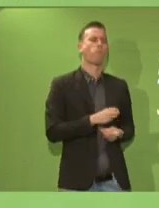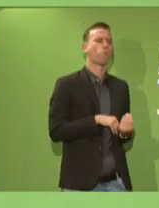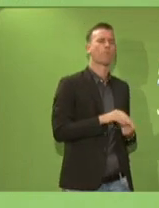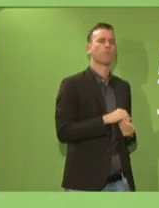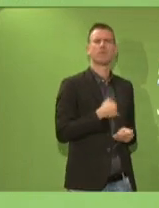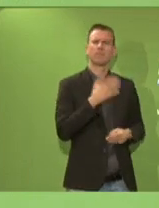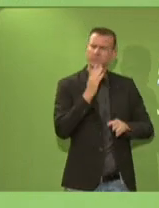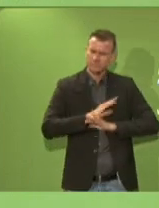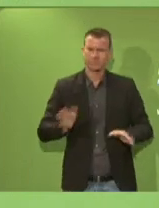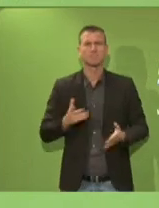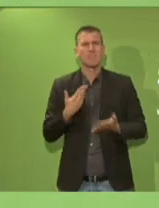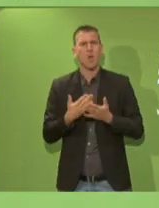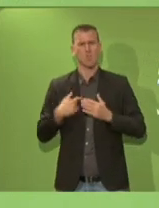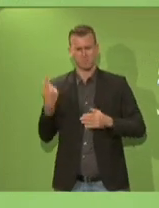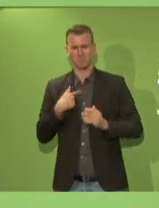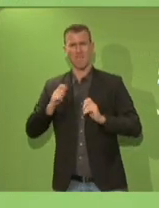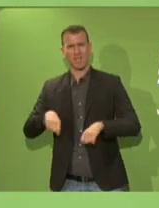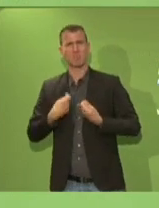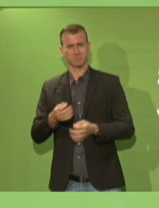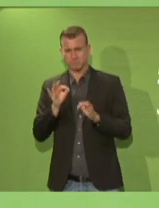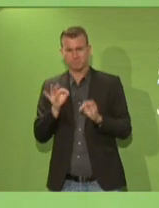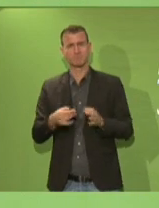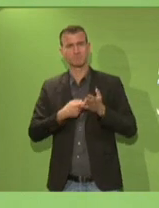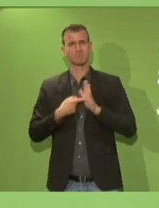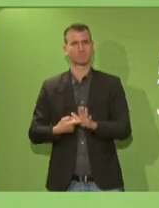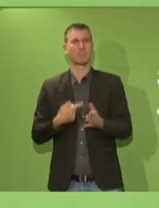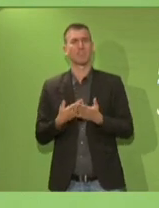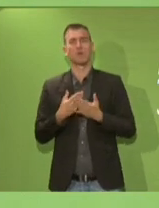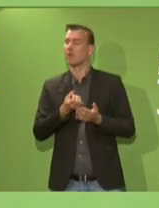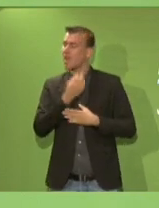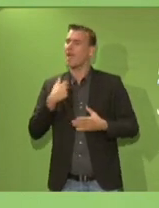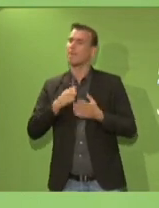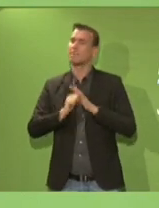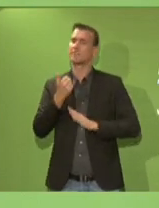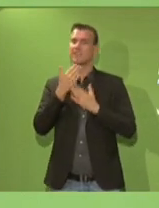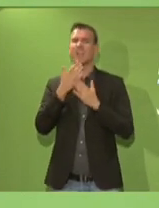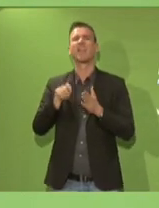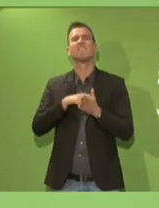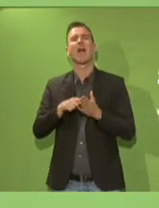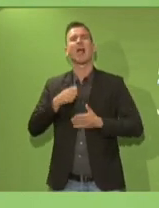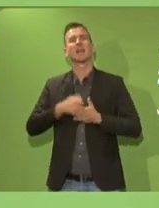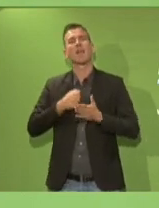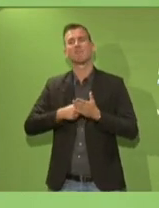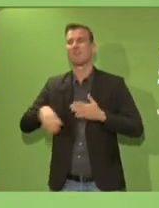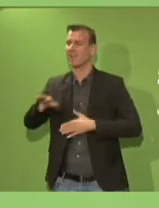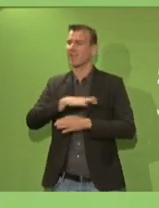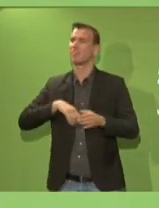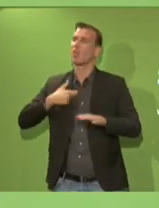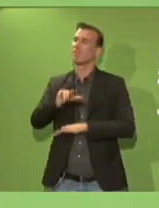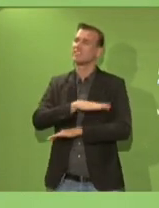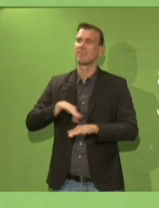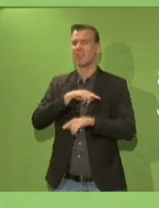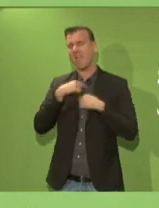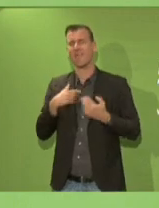Dafür haben wir ein gutes Ergebnis erzielt. Und deswegen gilt mein besonderer Dank natürlich den Wahlkämpferinnen und Wahlkämpfern hier aus